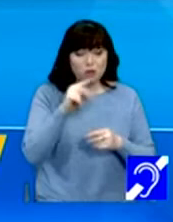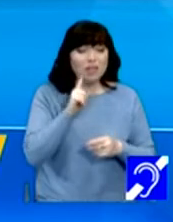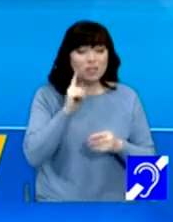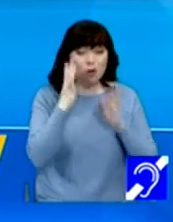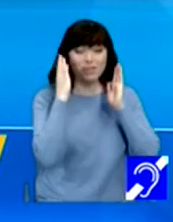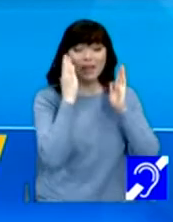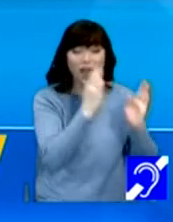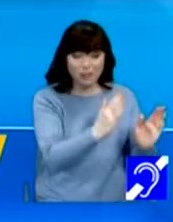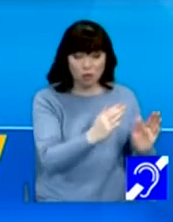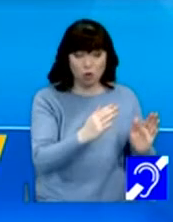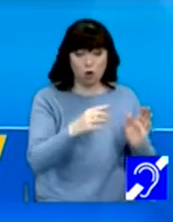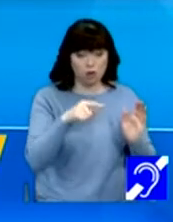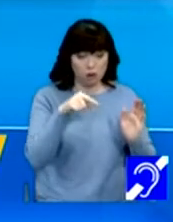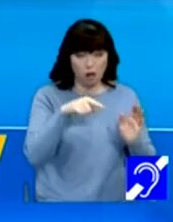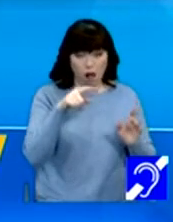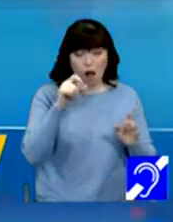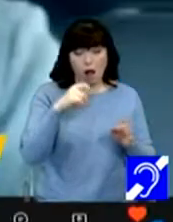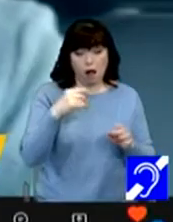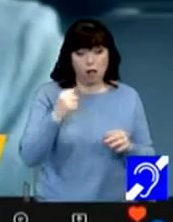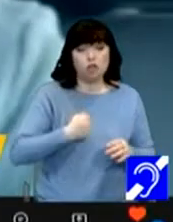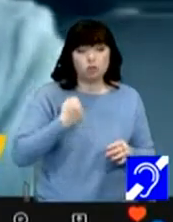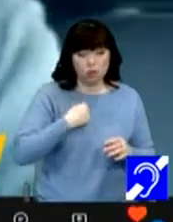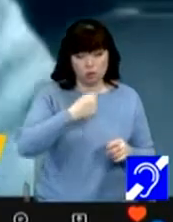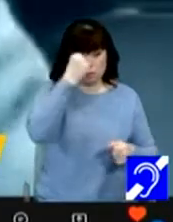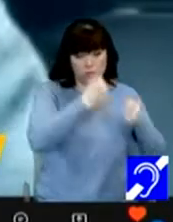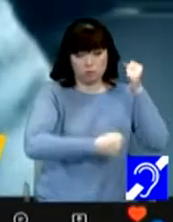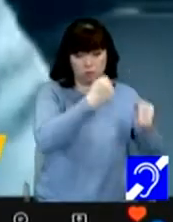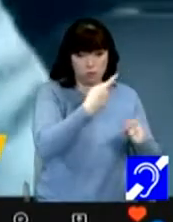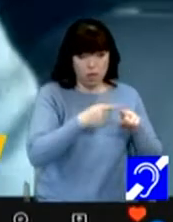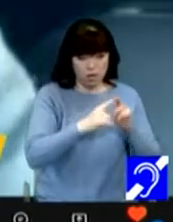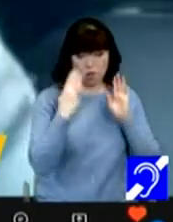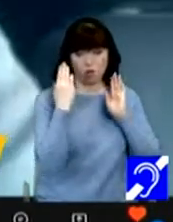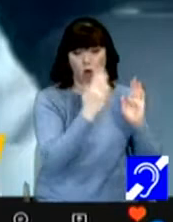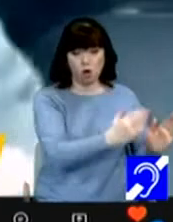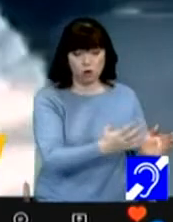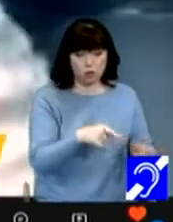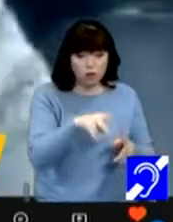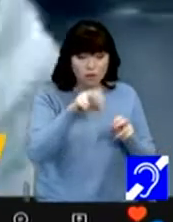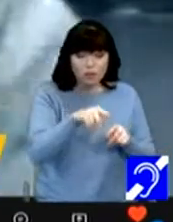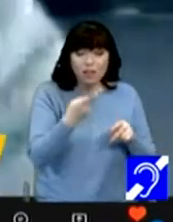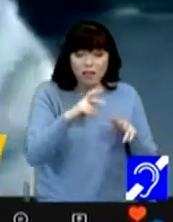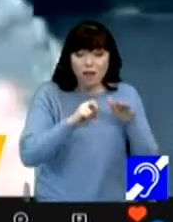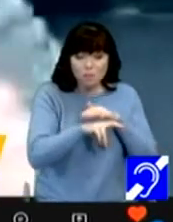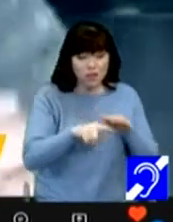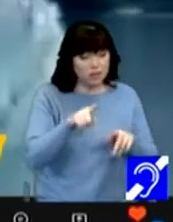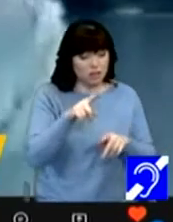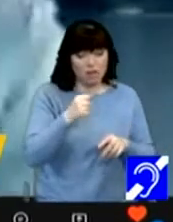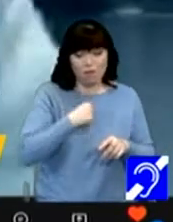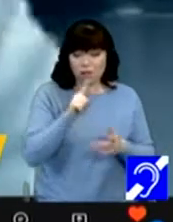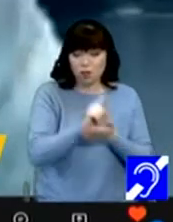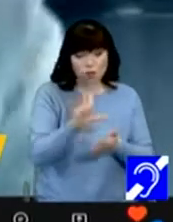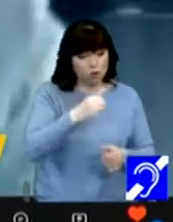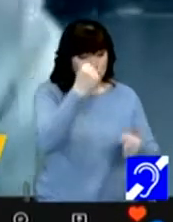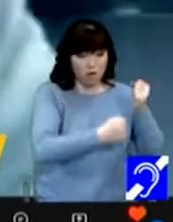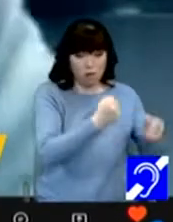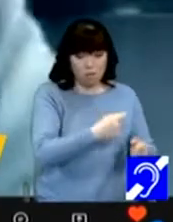так называемого. Русские просто солдаты расстреляли этот гуманитарный коридор, просто убили половину людей, там нескольких людей, которые там ехали.